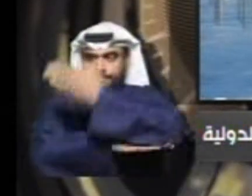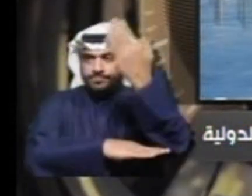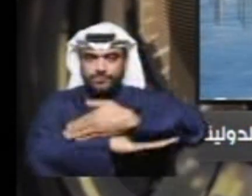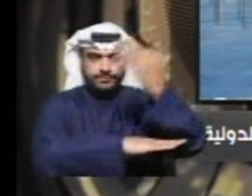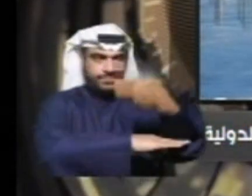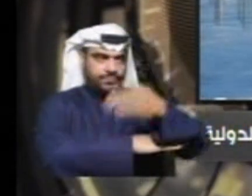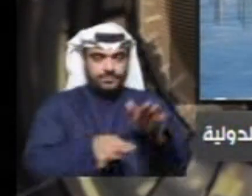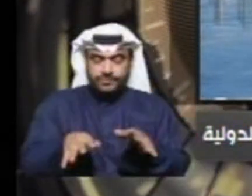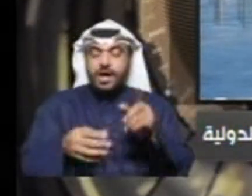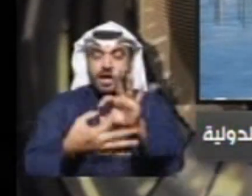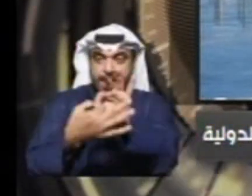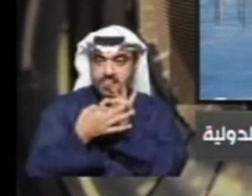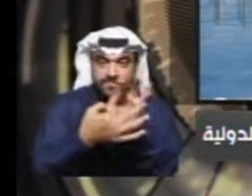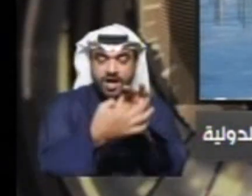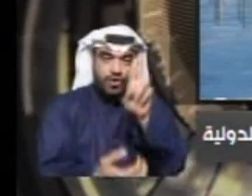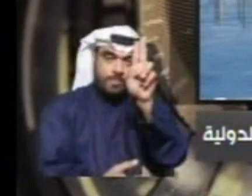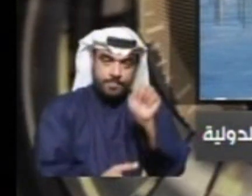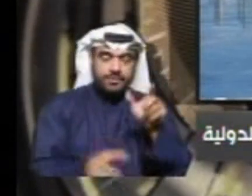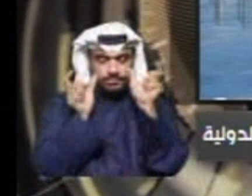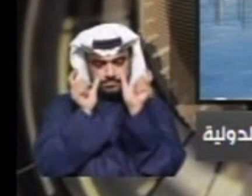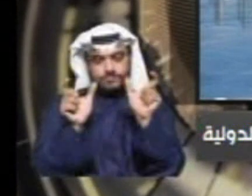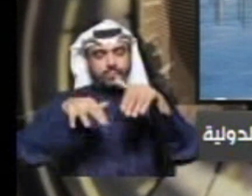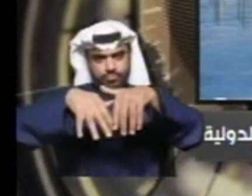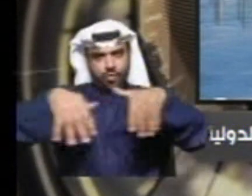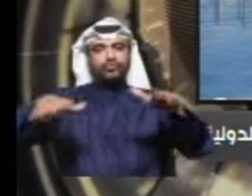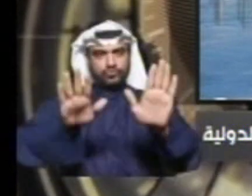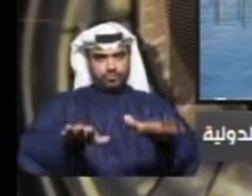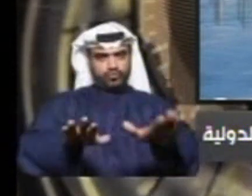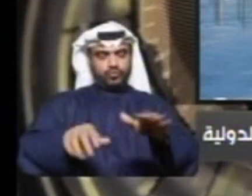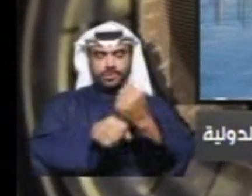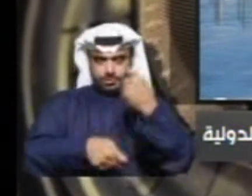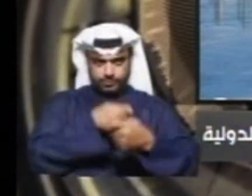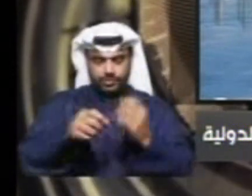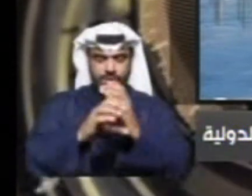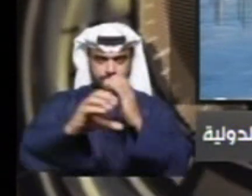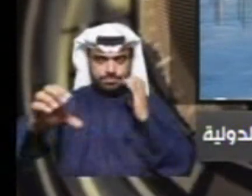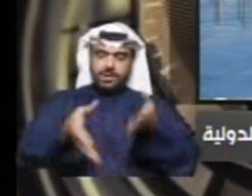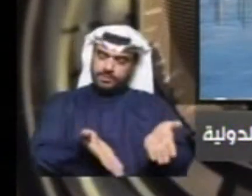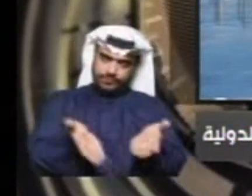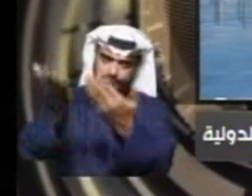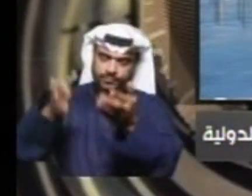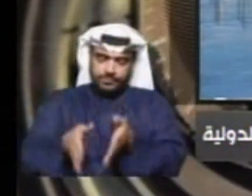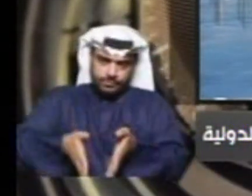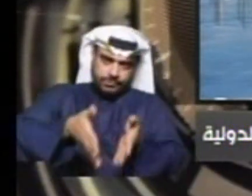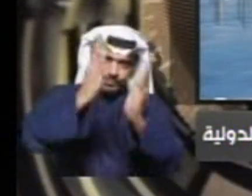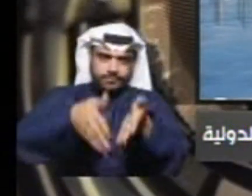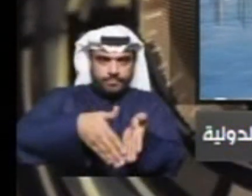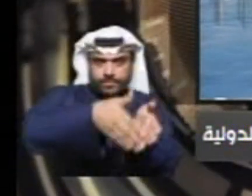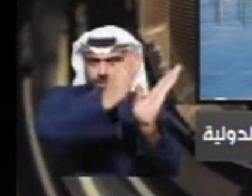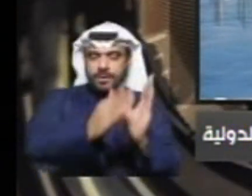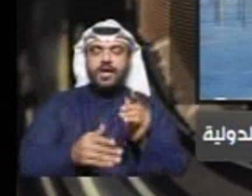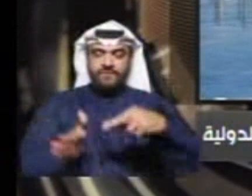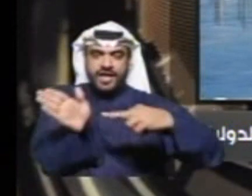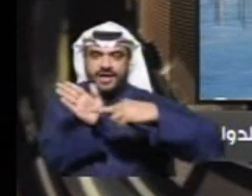الأمم المتحدة ووكالاتها المختصة العاملة على الأرض في سوريا،